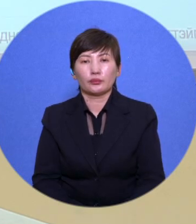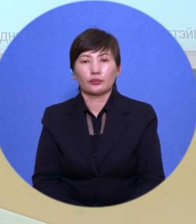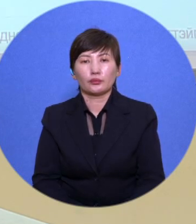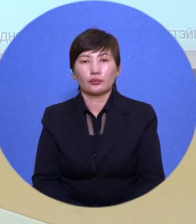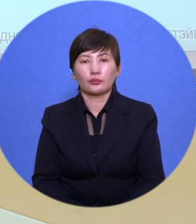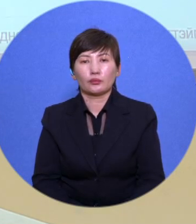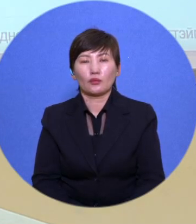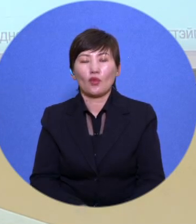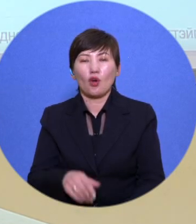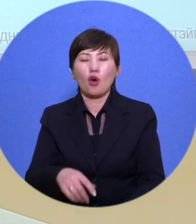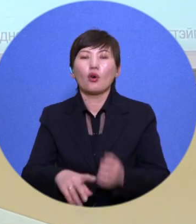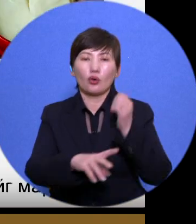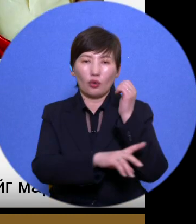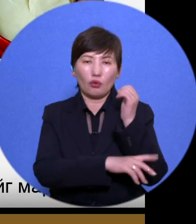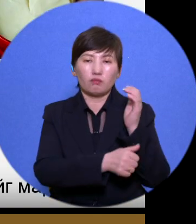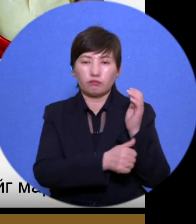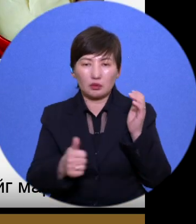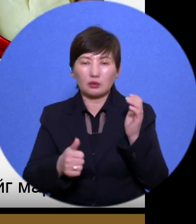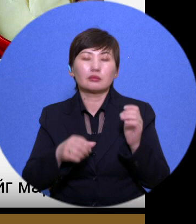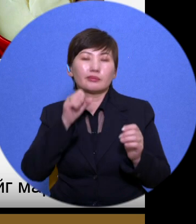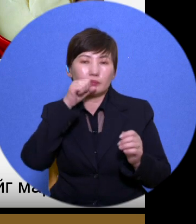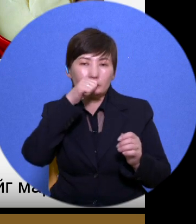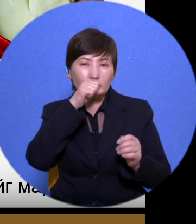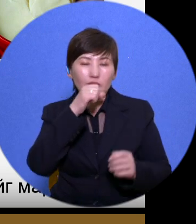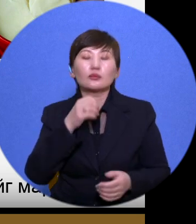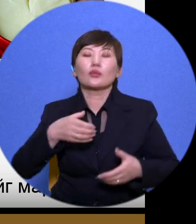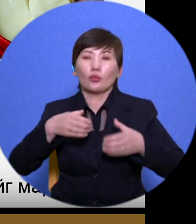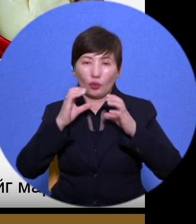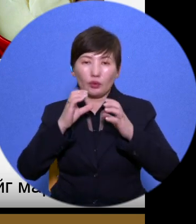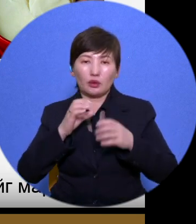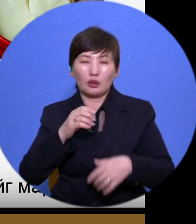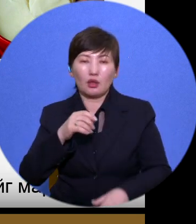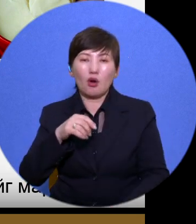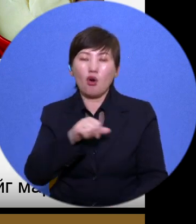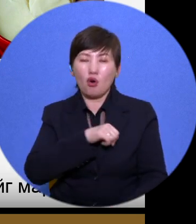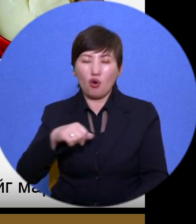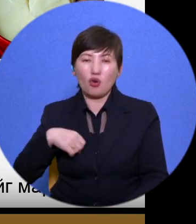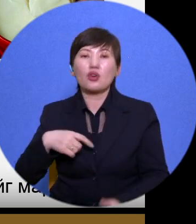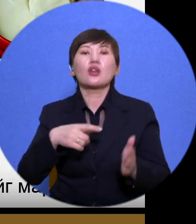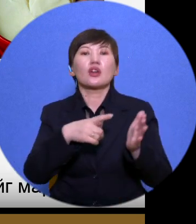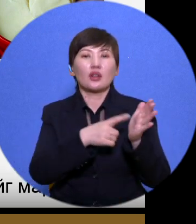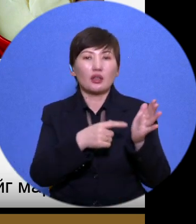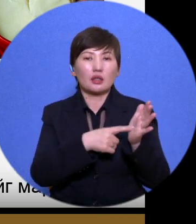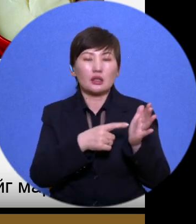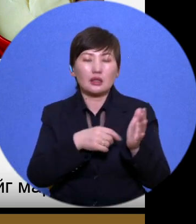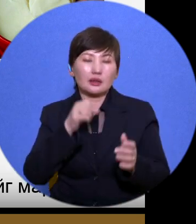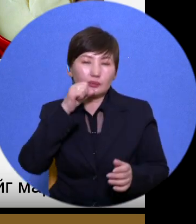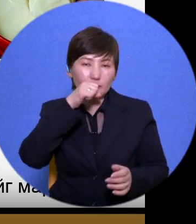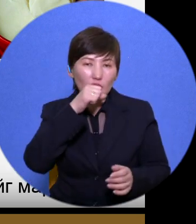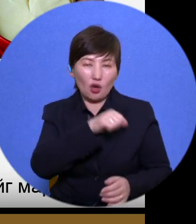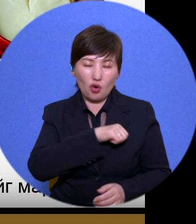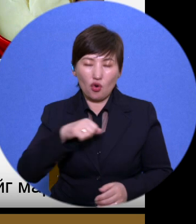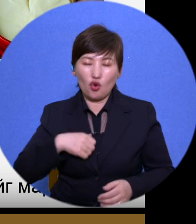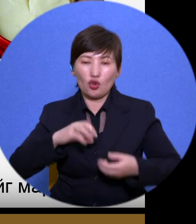энэ дээр бид нар өдөр тутамдаа таргийг хэрэгэлдэг, тийм ээ. Тэр өөрт хэрэгжилж байгаа тарга хүнсний бүтээгдэхүүнээс дэлгүүрээс худалдаж авах биш, өөрөө